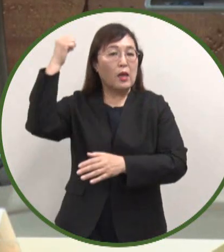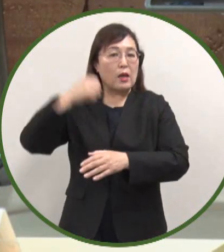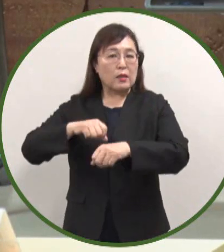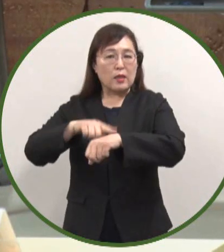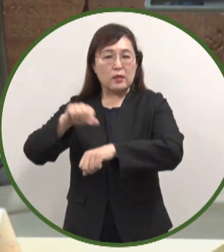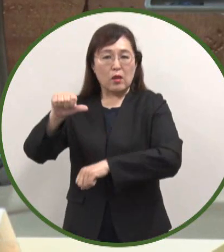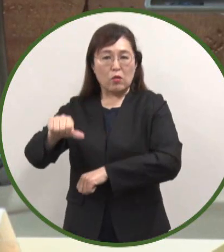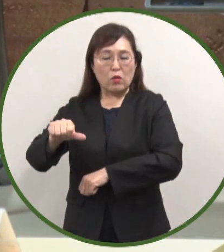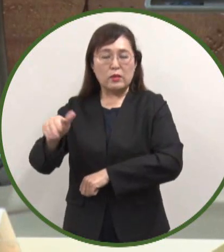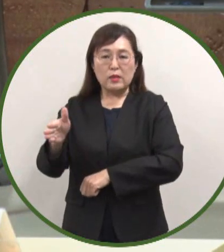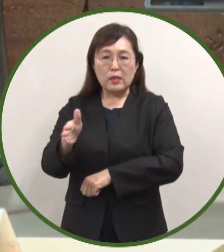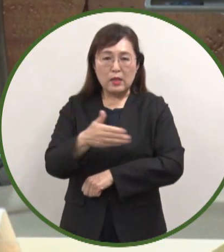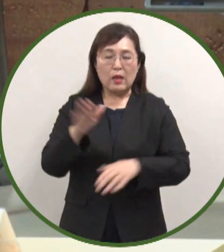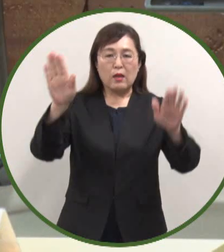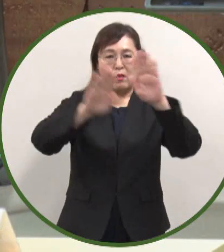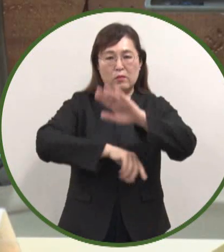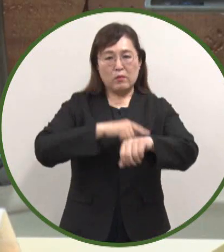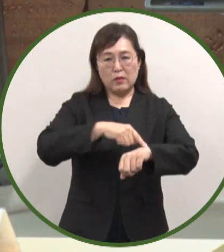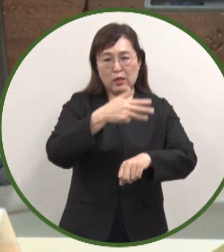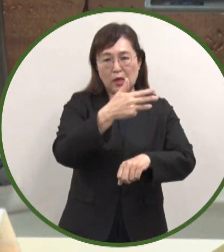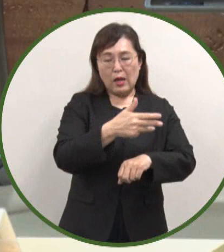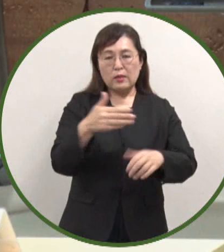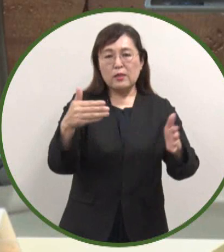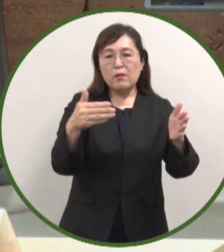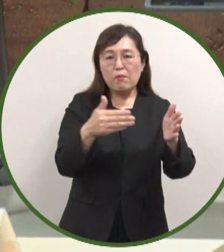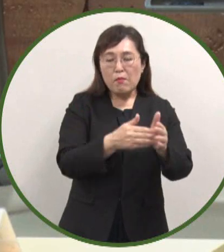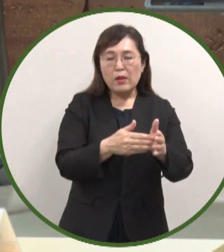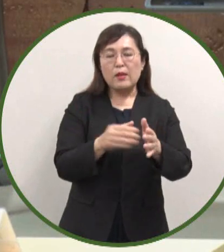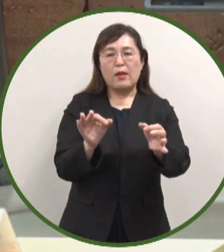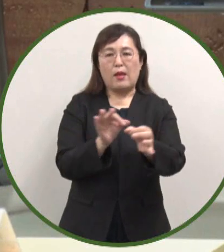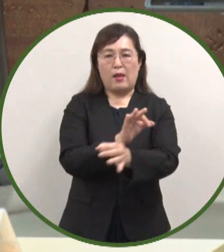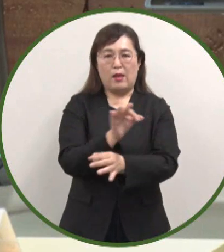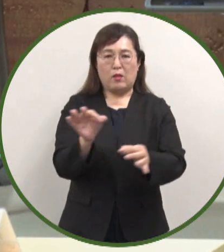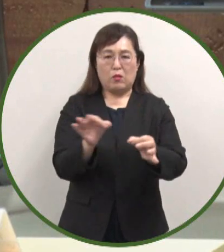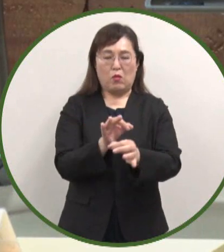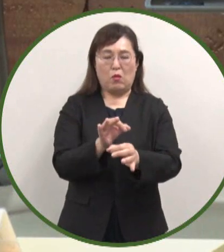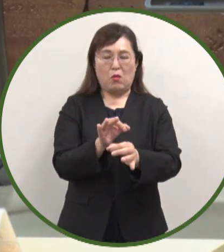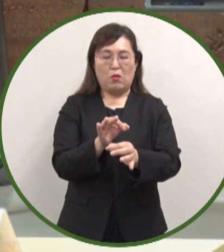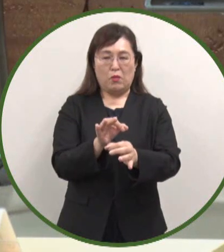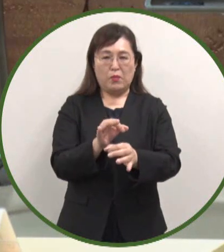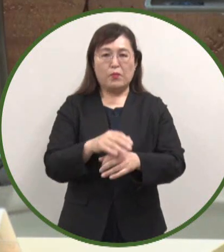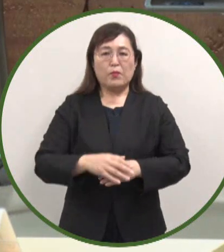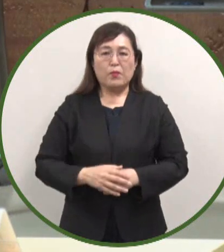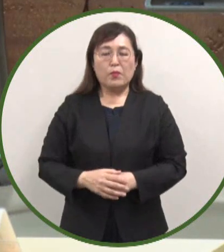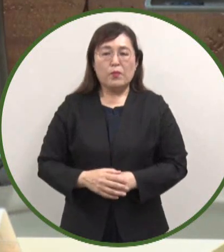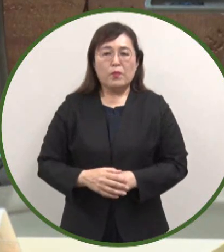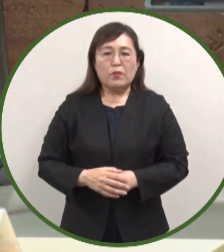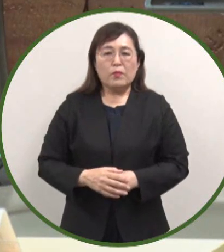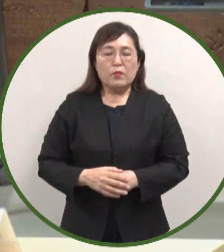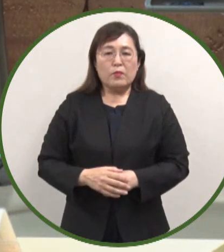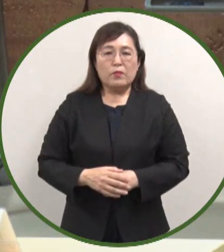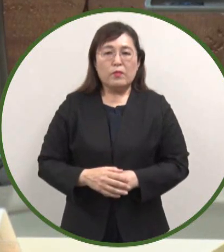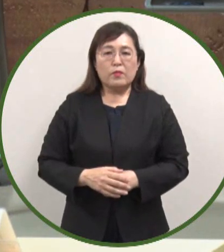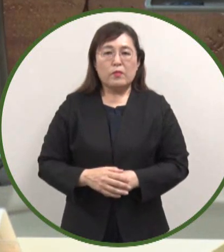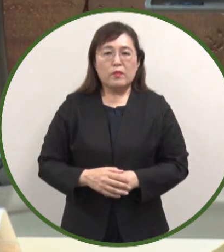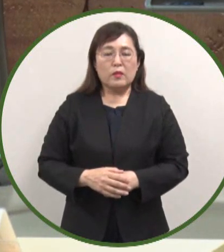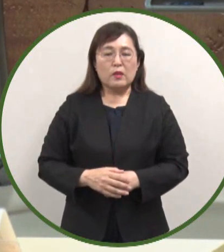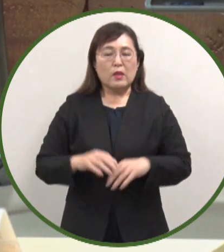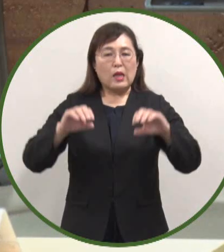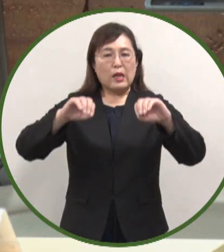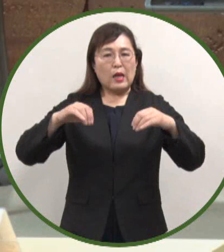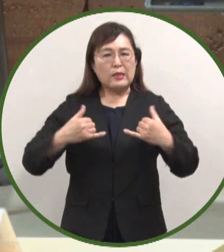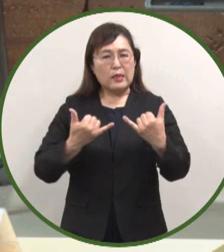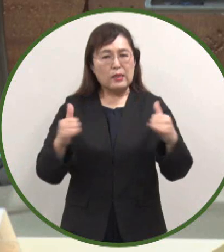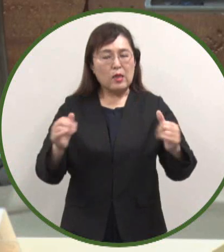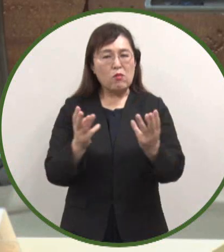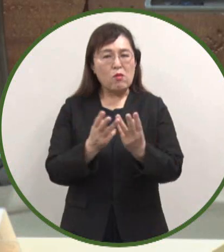朝5時から20時までの営業時間短縮を要請いたします。なお、感染状況によりまし